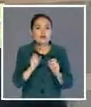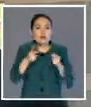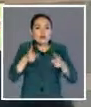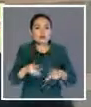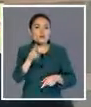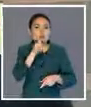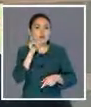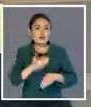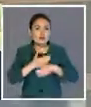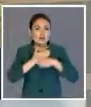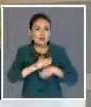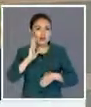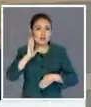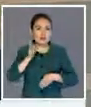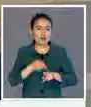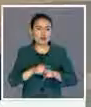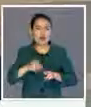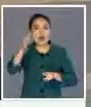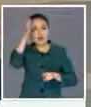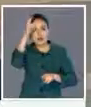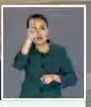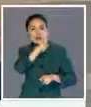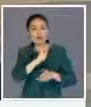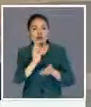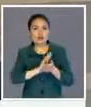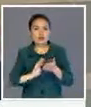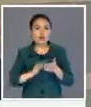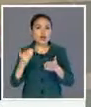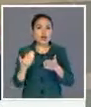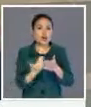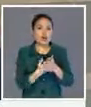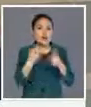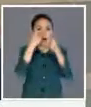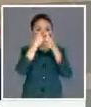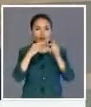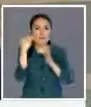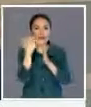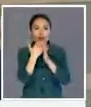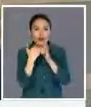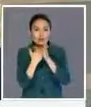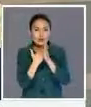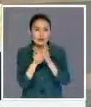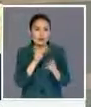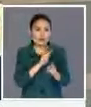толық ақпарат алуға мүмкіндік береді. Сонымен қатар ғылыми жұмыстарды жазуда, жаңа ақпараттық бағдарламаларды өңдеуді үйретеді.